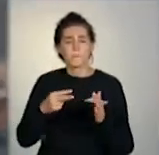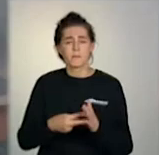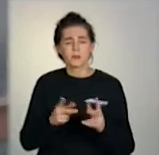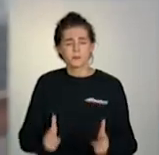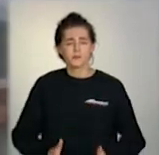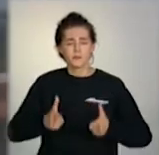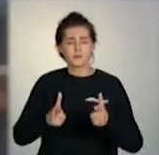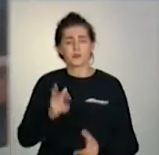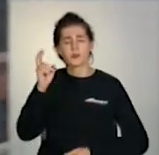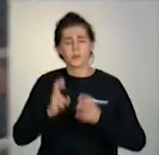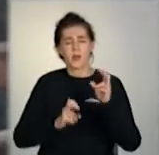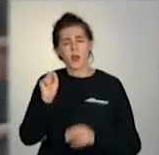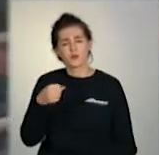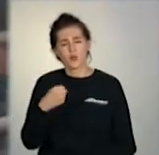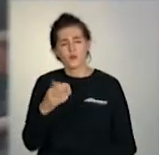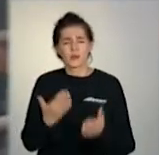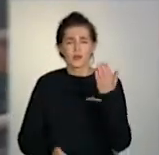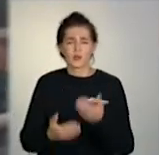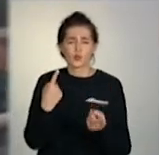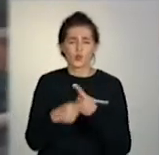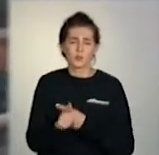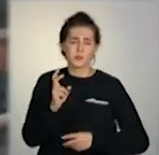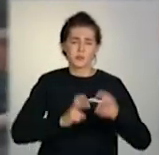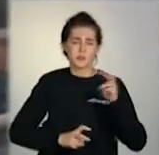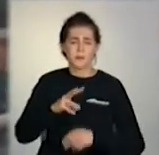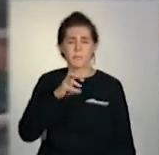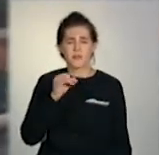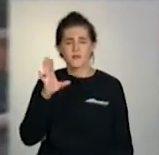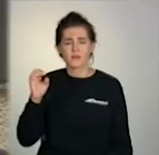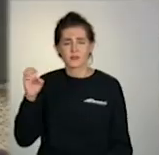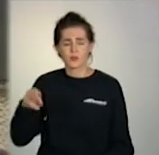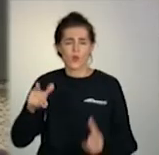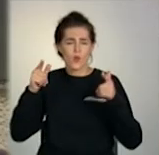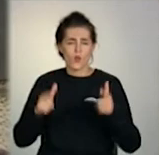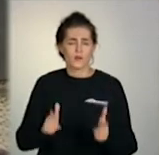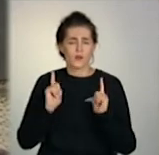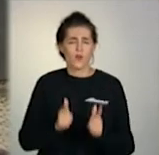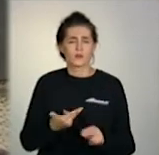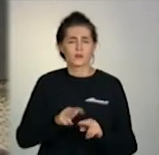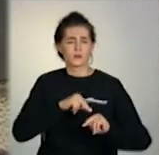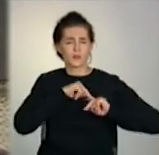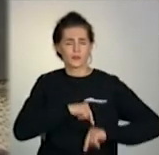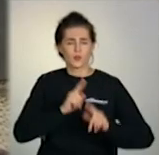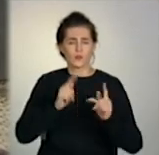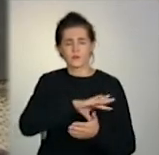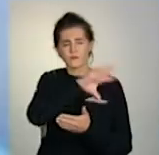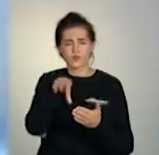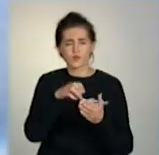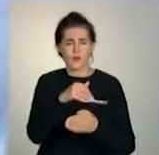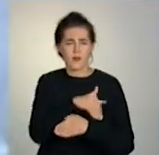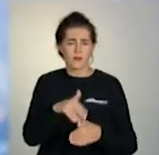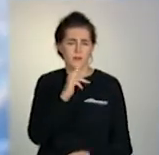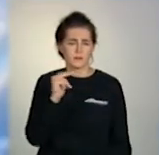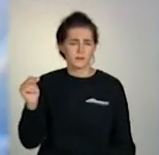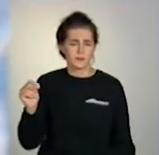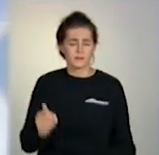комбінат «Азовсталь» чи інші підприємства групи «Метінвест», радять звертатися до центру кар'єри, який розташований за адресою проспект